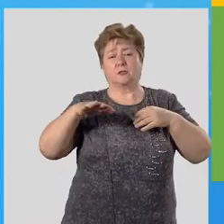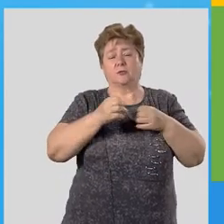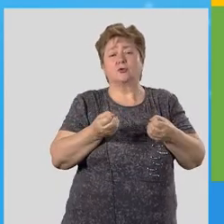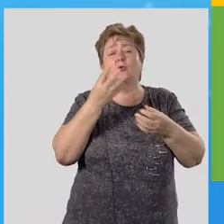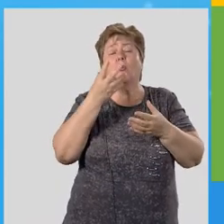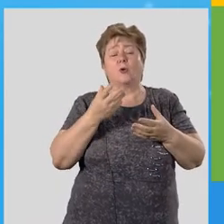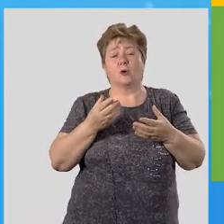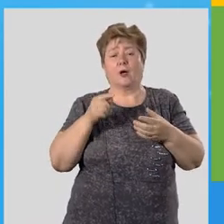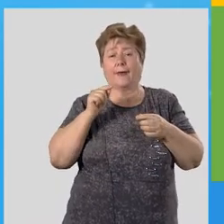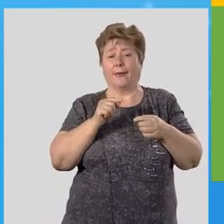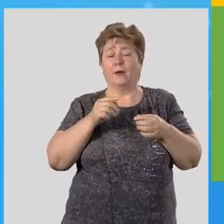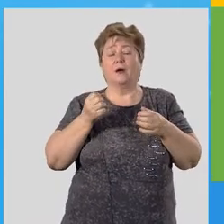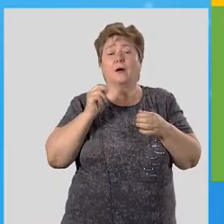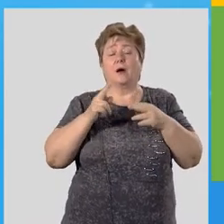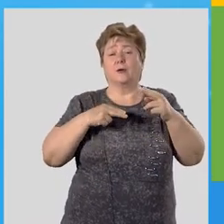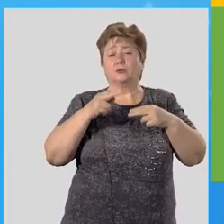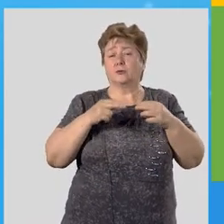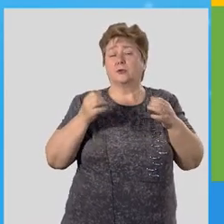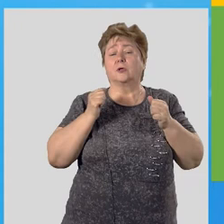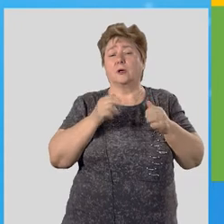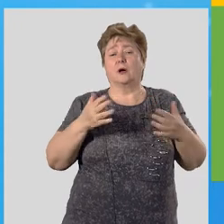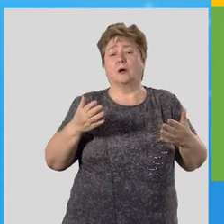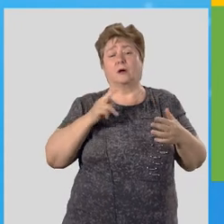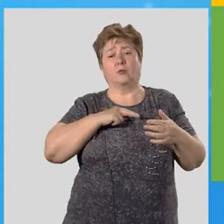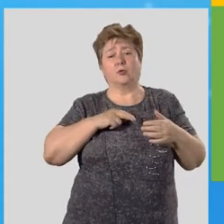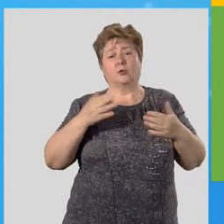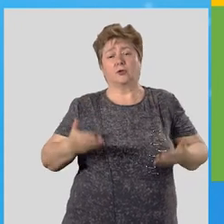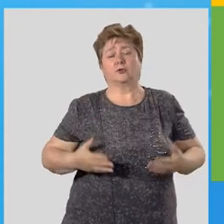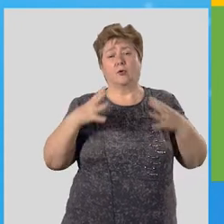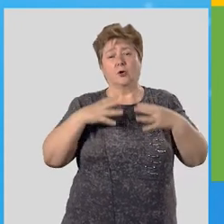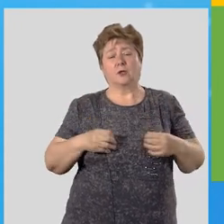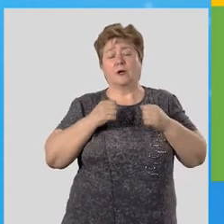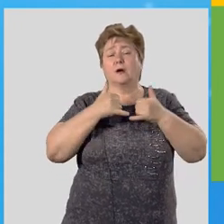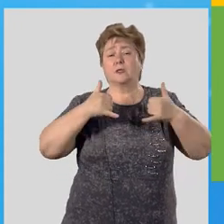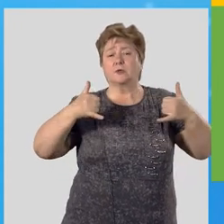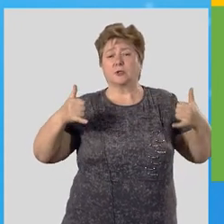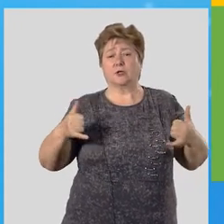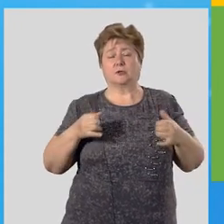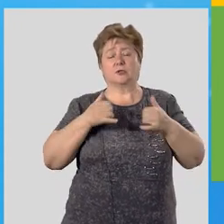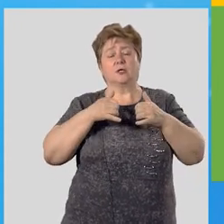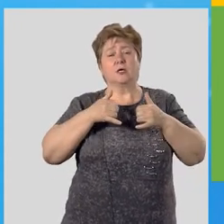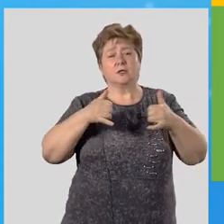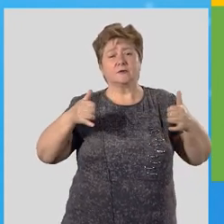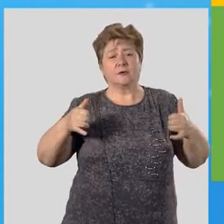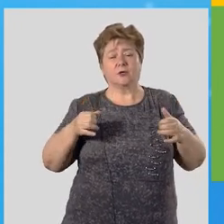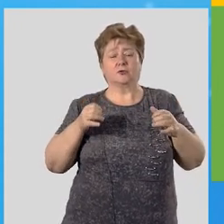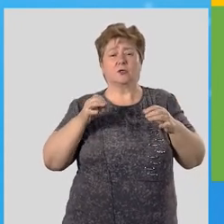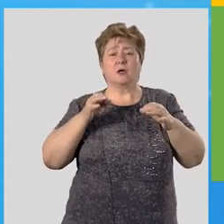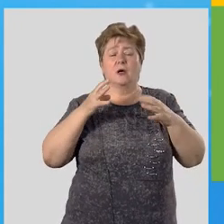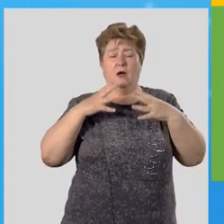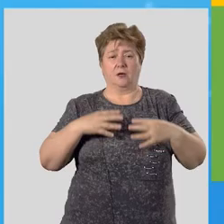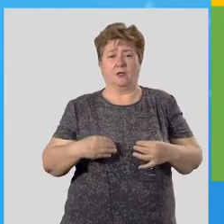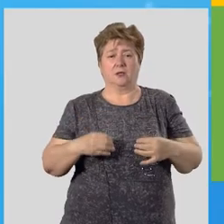их? Как устроено и работает живое тело? Как размножаются и развиваются